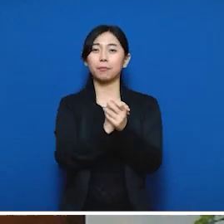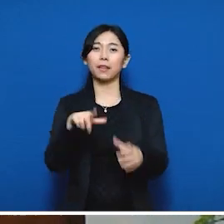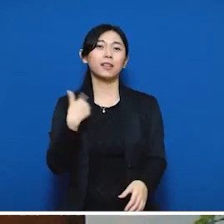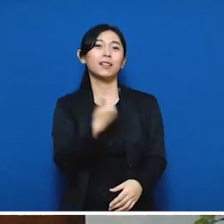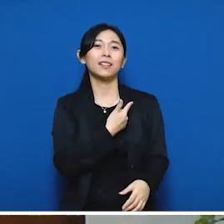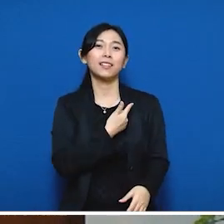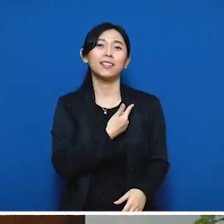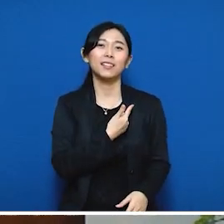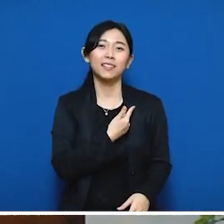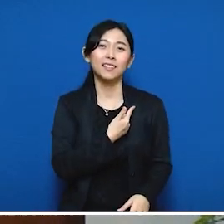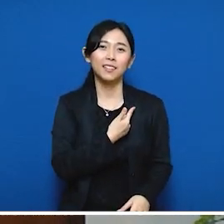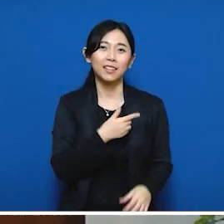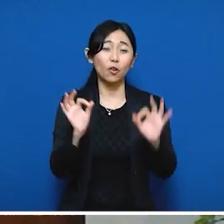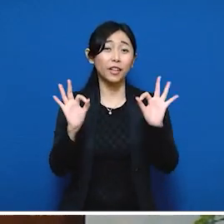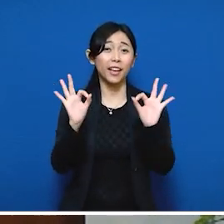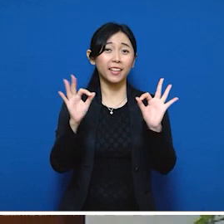betul, tidak ada yang menyangka.